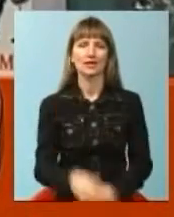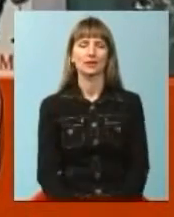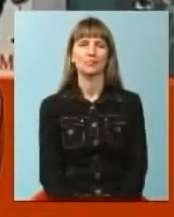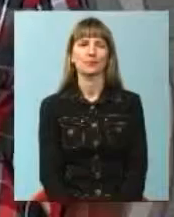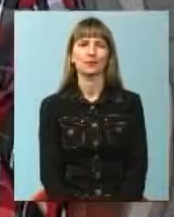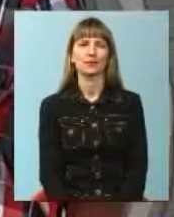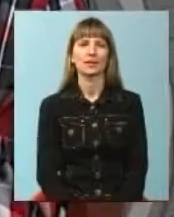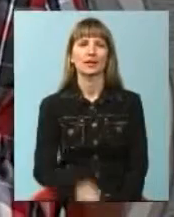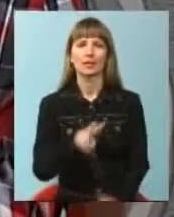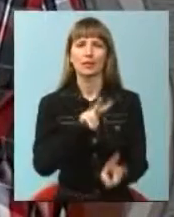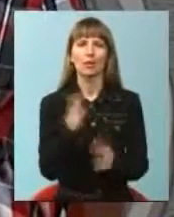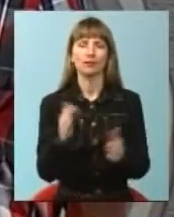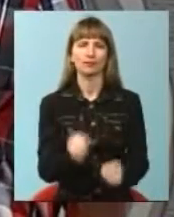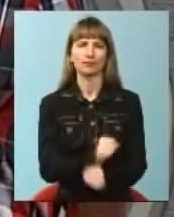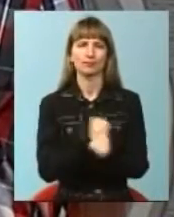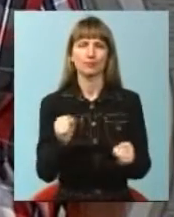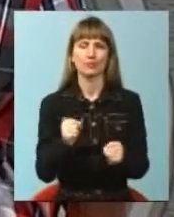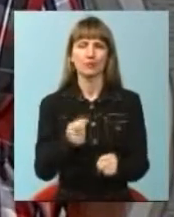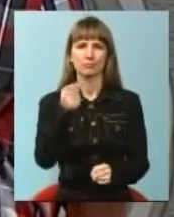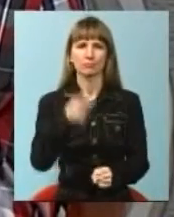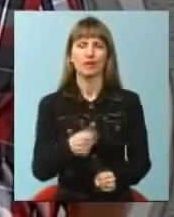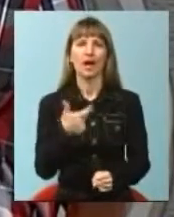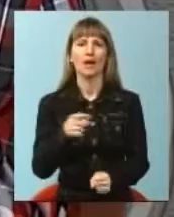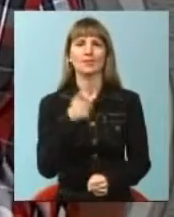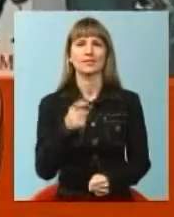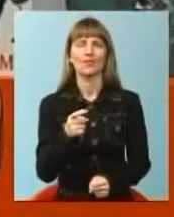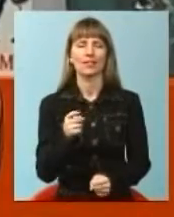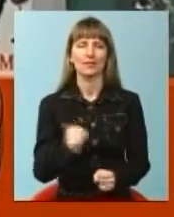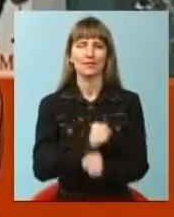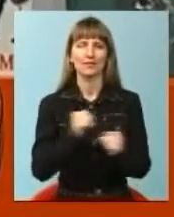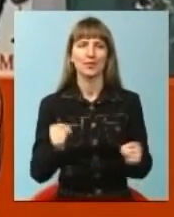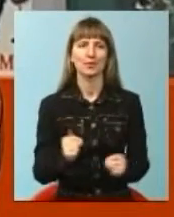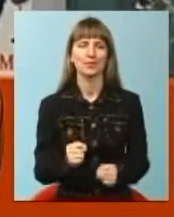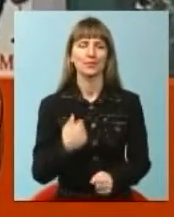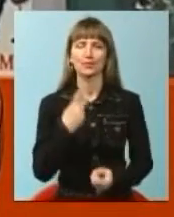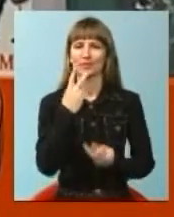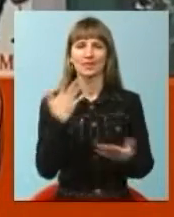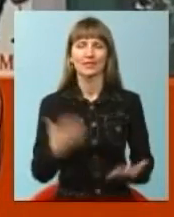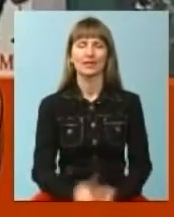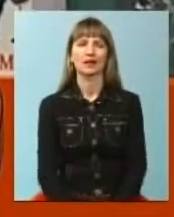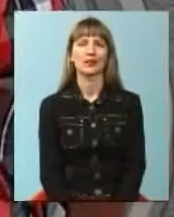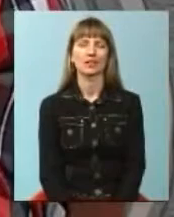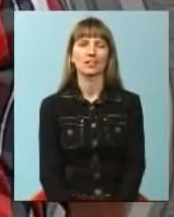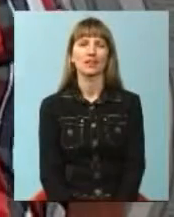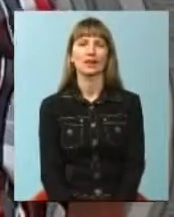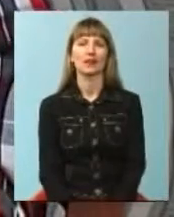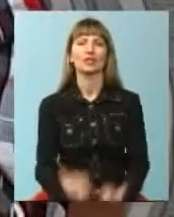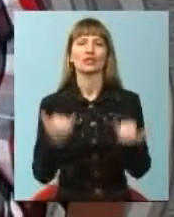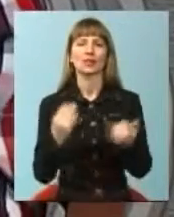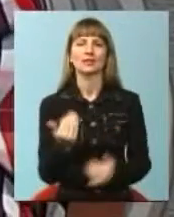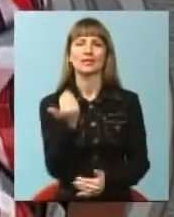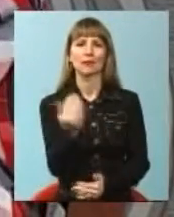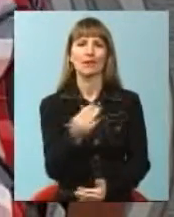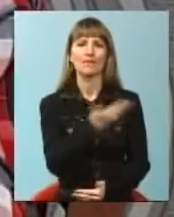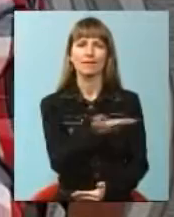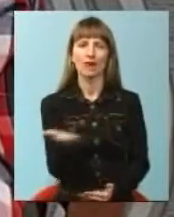Чи спостерігала ти колись вибух прям з пляшки, такий газований вибух? Не доводилося. От прямо зараз і тобі, і вам,